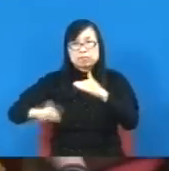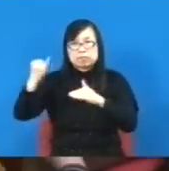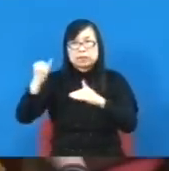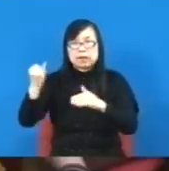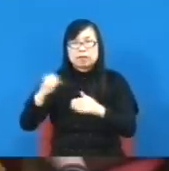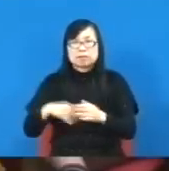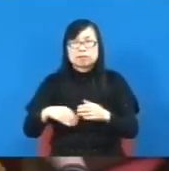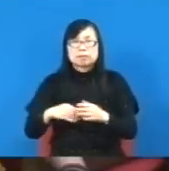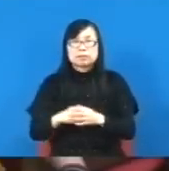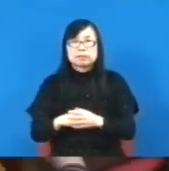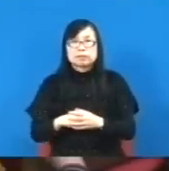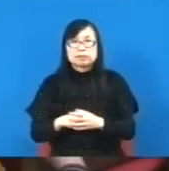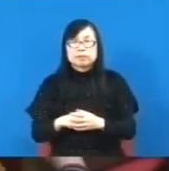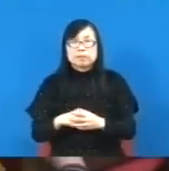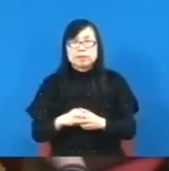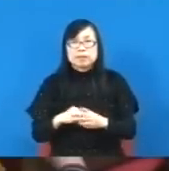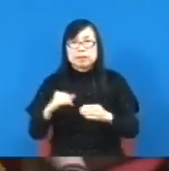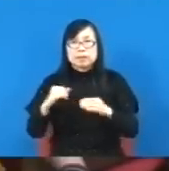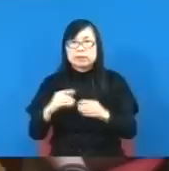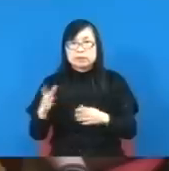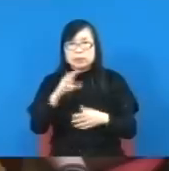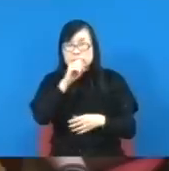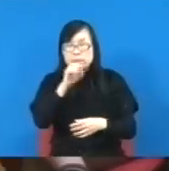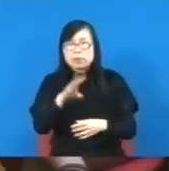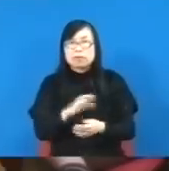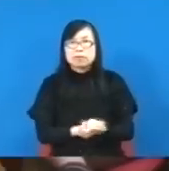即係唔掂噶啦。嗱咁呢個講法，